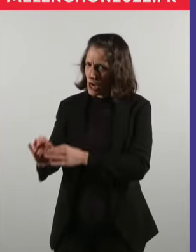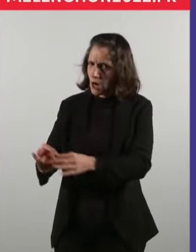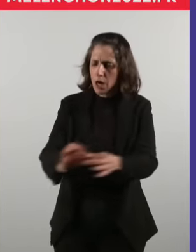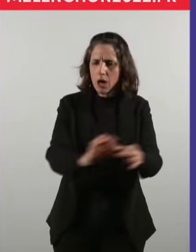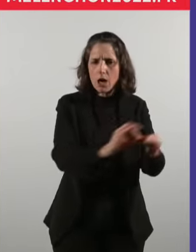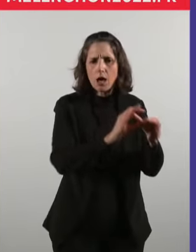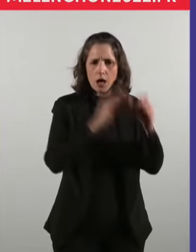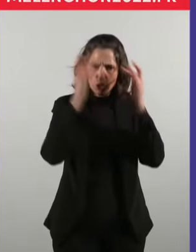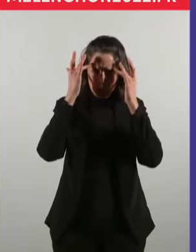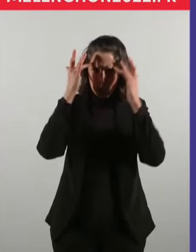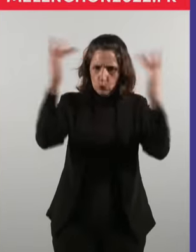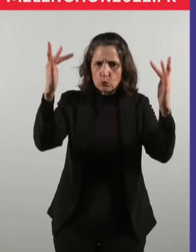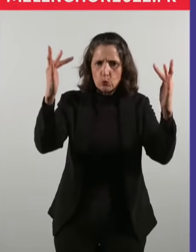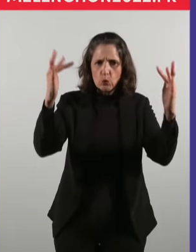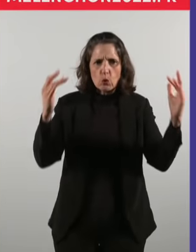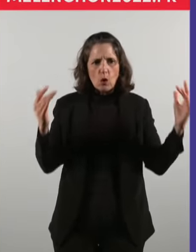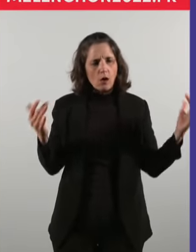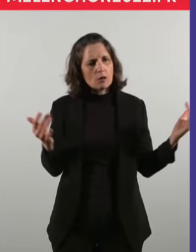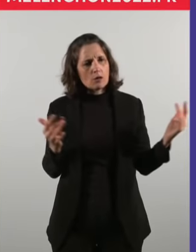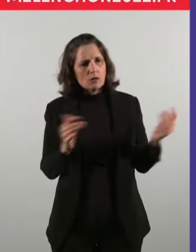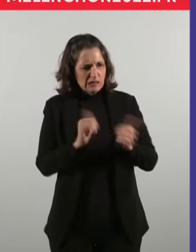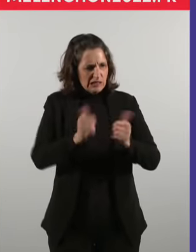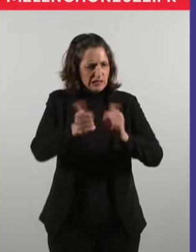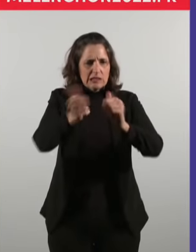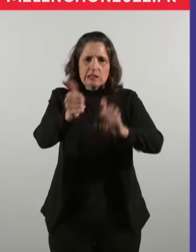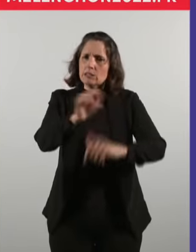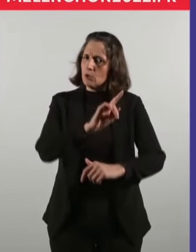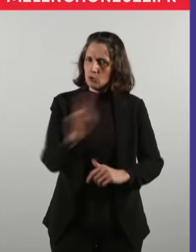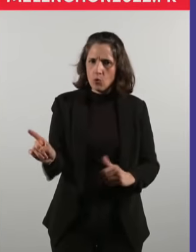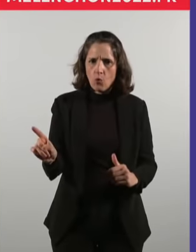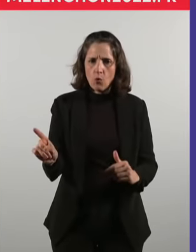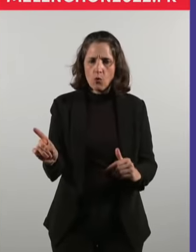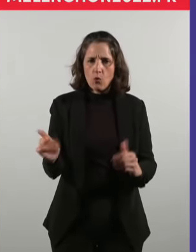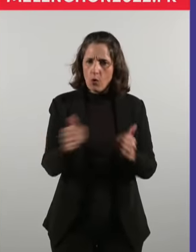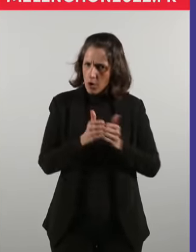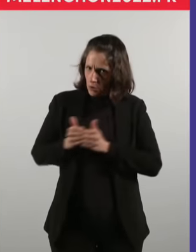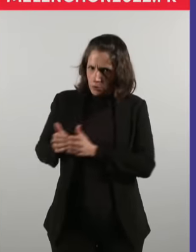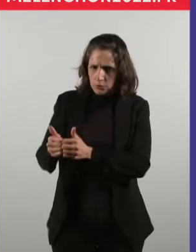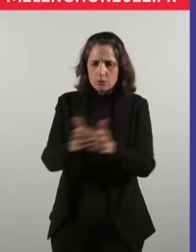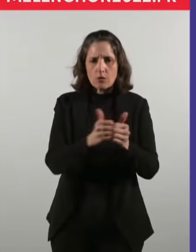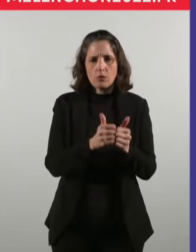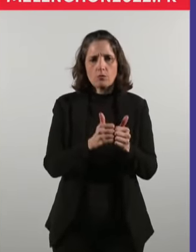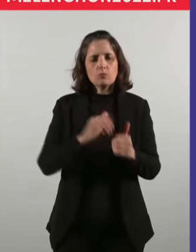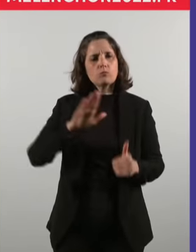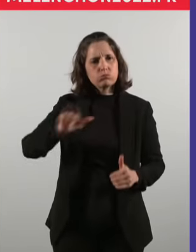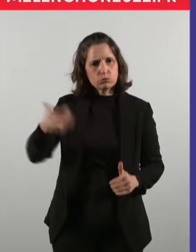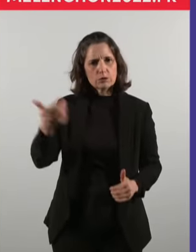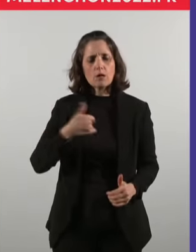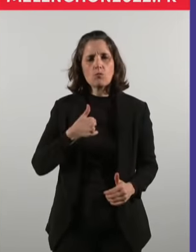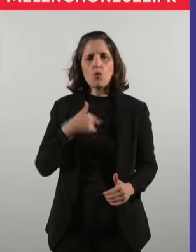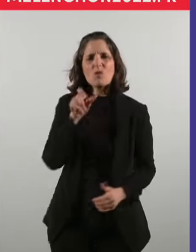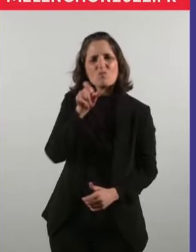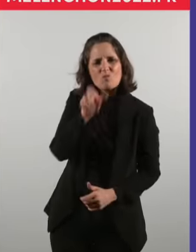ni se diluer ? C'est pour ça que je suis contre le mot « intégration ».